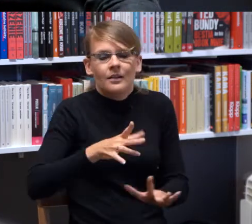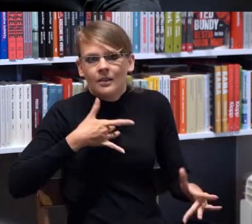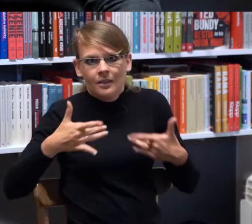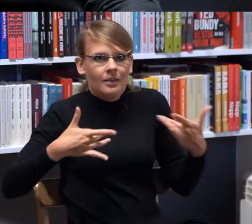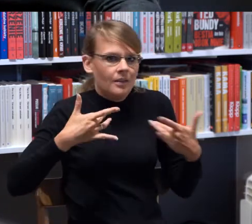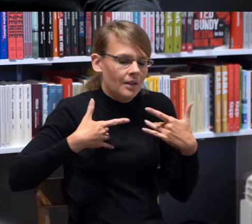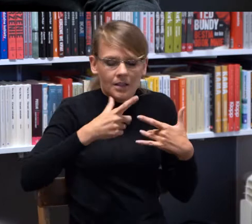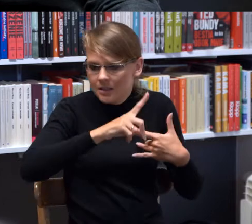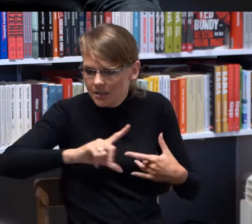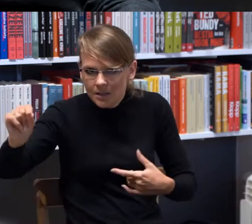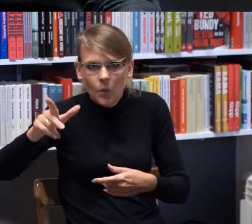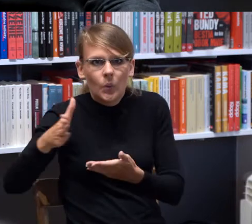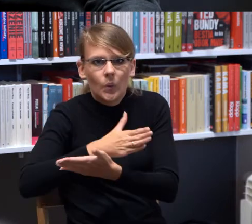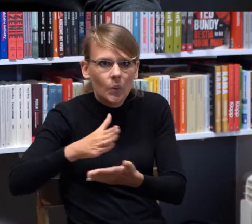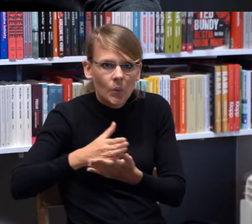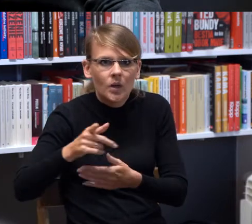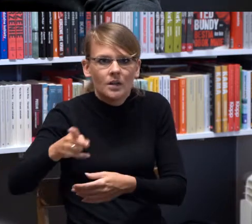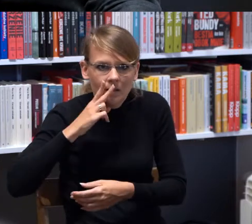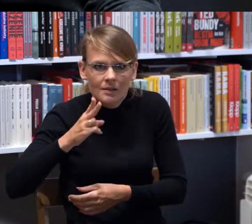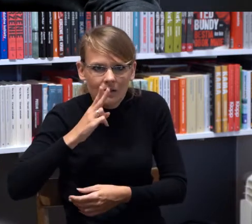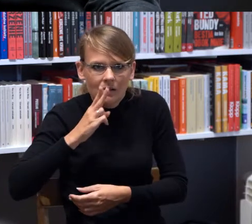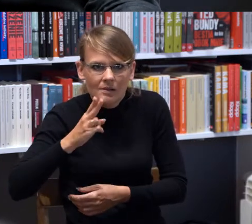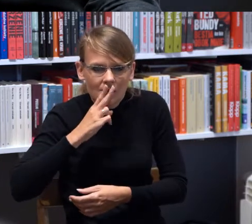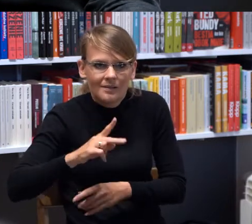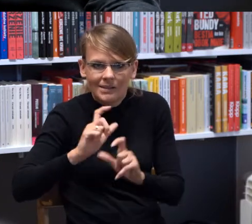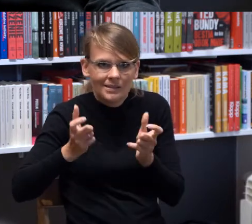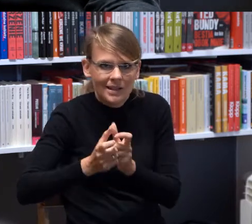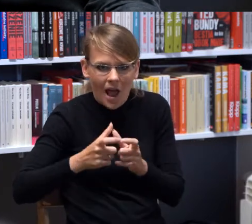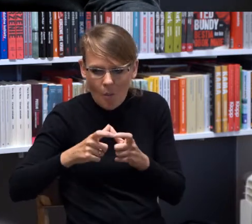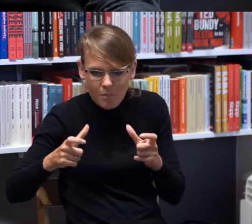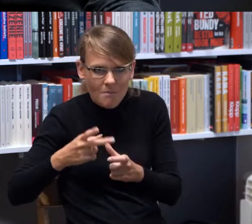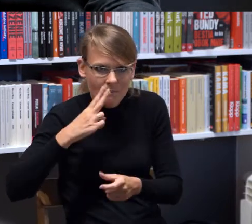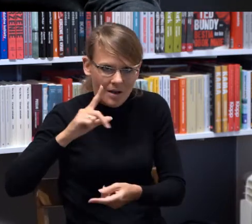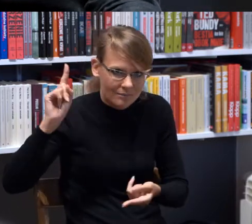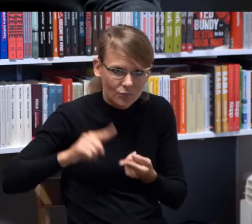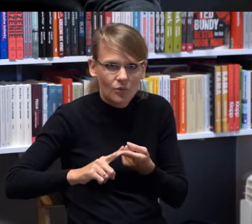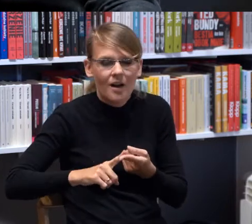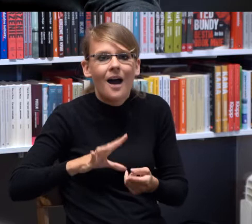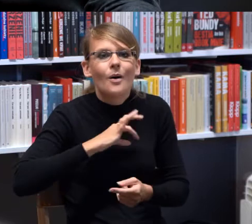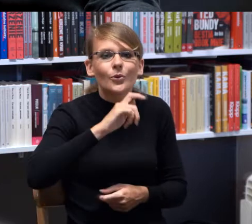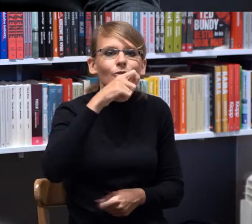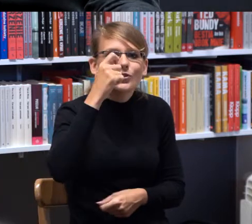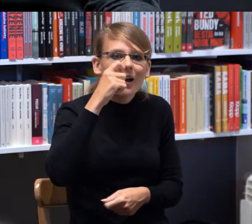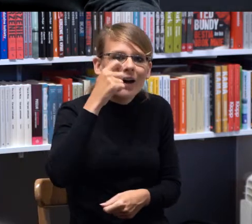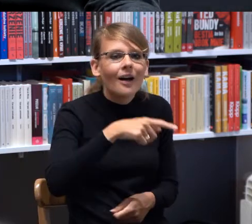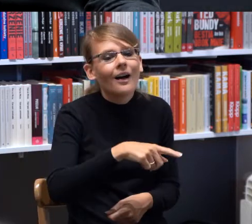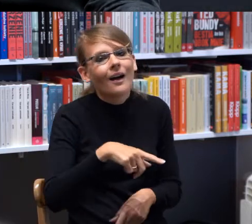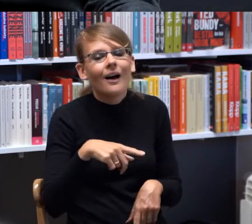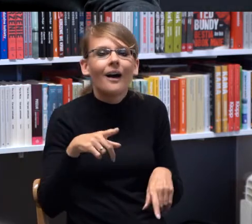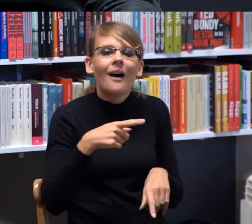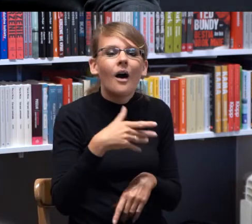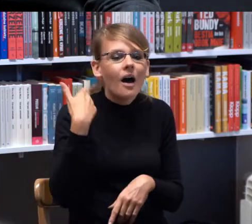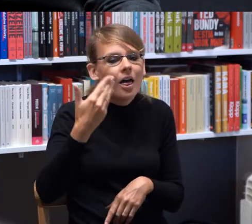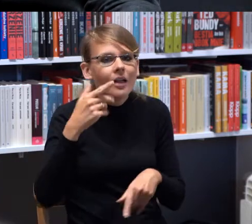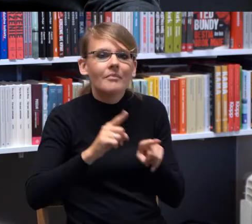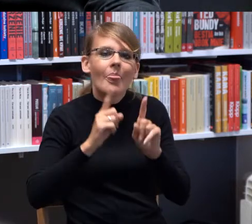kuchni palić przy lufciku. Ja pamiętam, że on wypalił chyba wtedy paczkę papierosów. I mój dziadek w tym wszystkim, który takim nauczycielskim tonem mówił właśnie, że